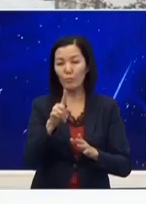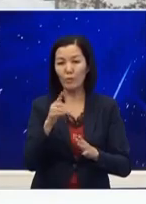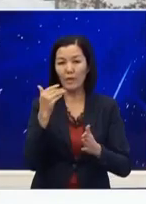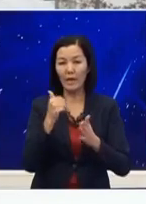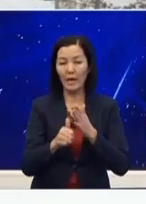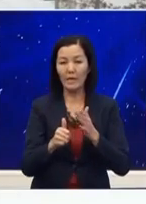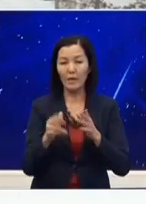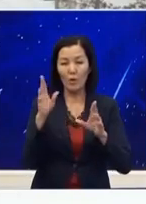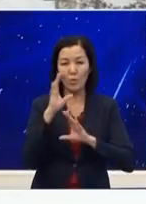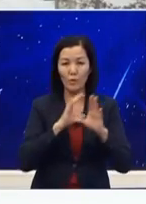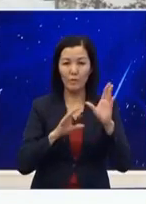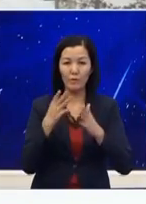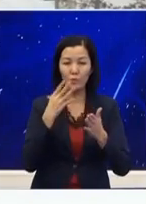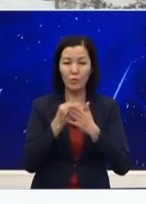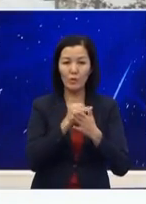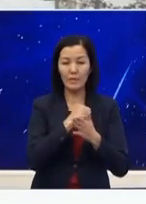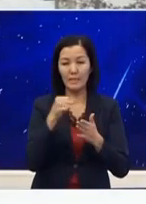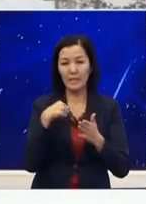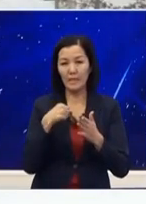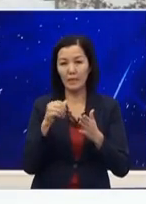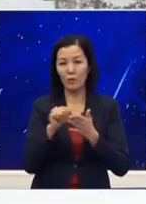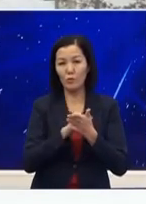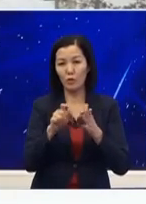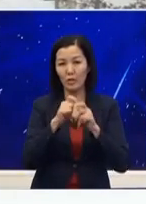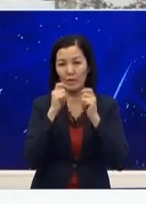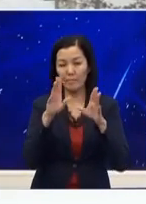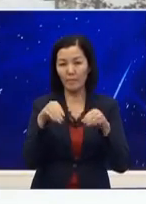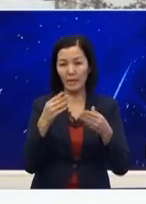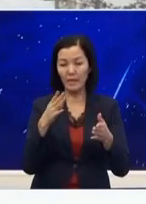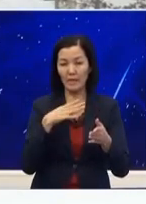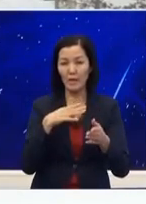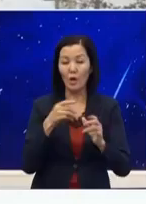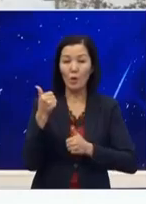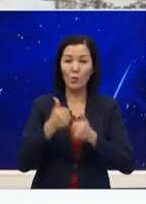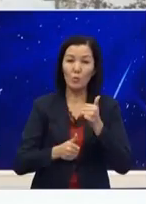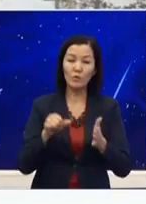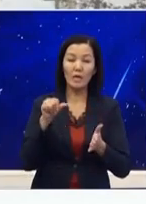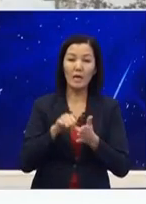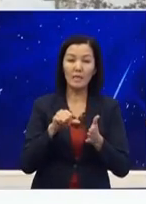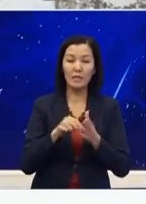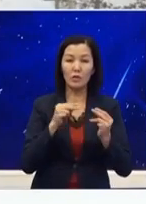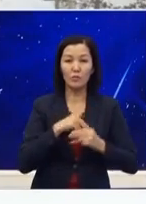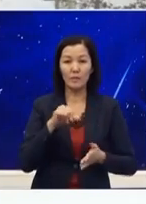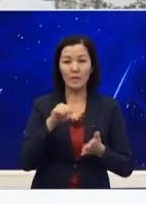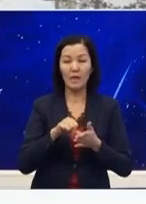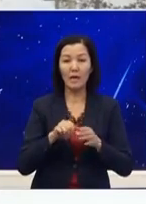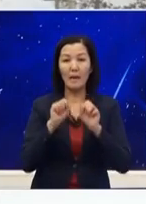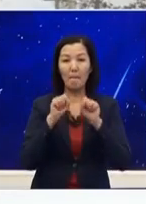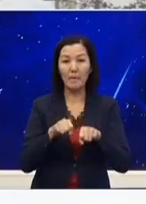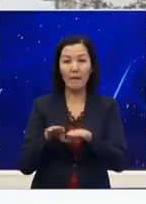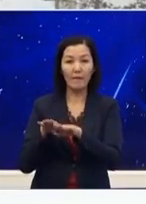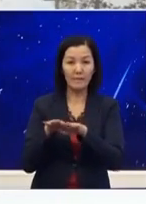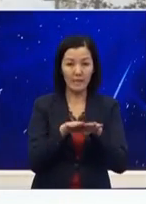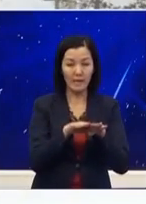өз үлгісіндегі дипломдарды беретін болады. Осыған дейін студенттер конкурсқа қатысарда, жұмысқа орналасқанда құқықтары бірдей болатын.